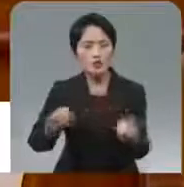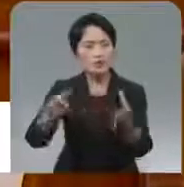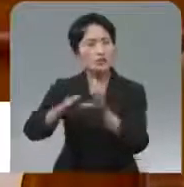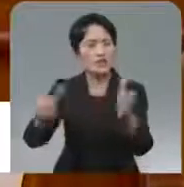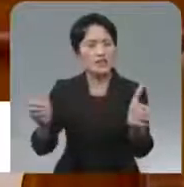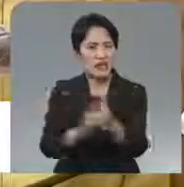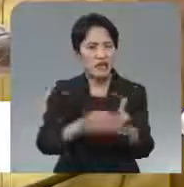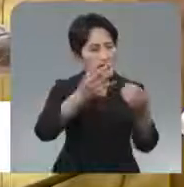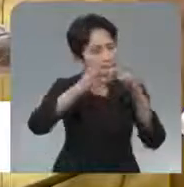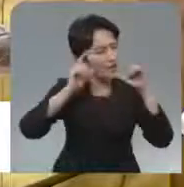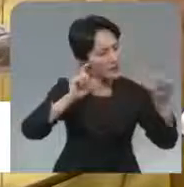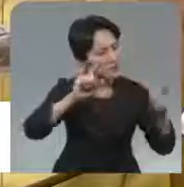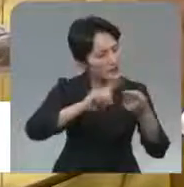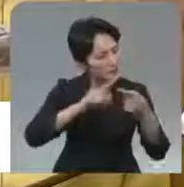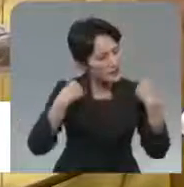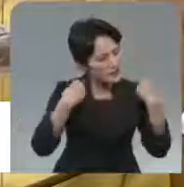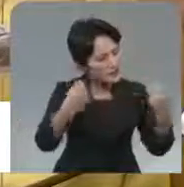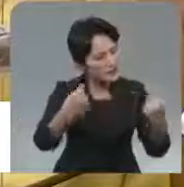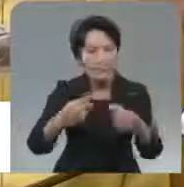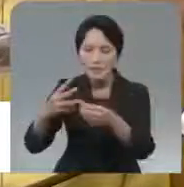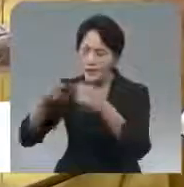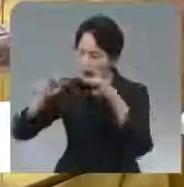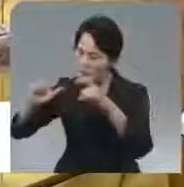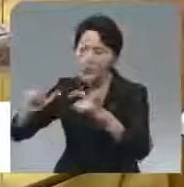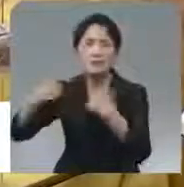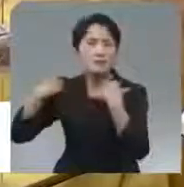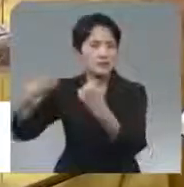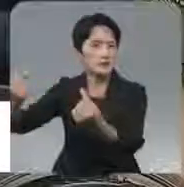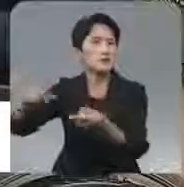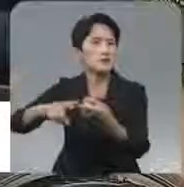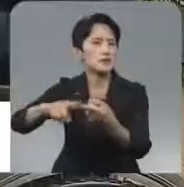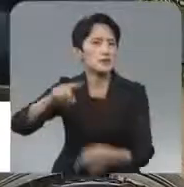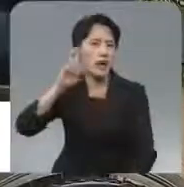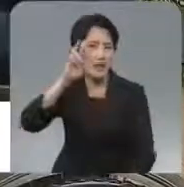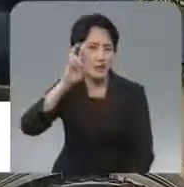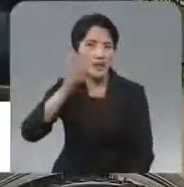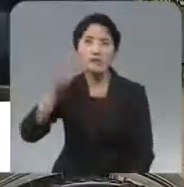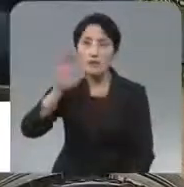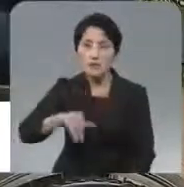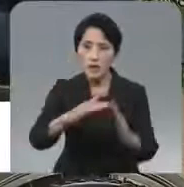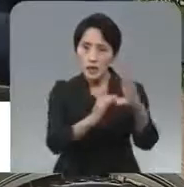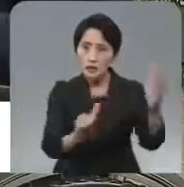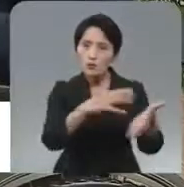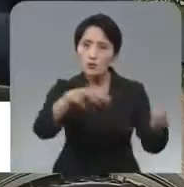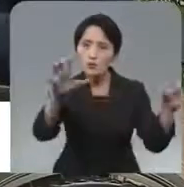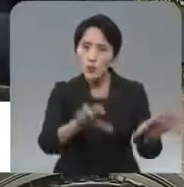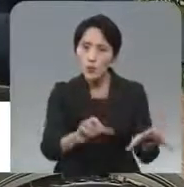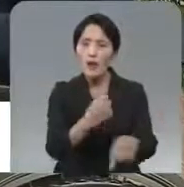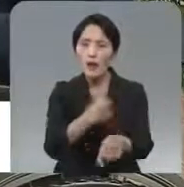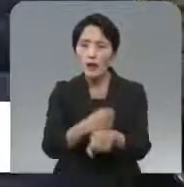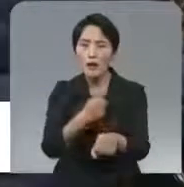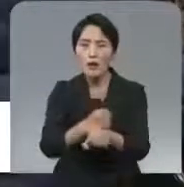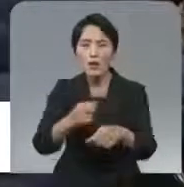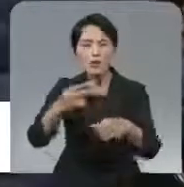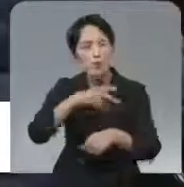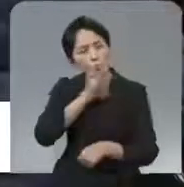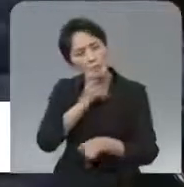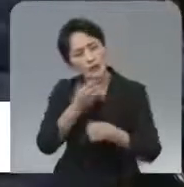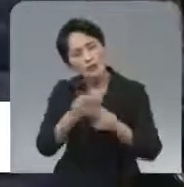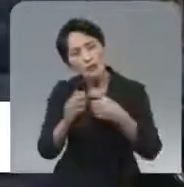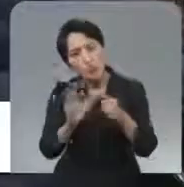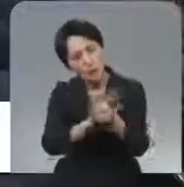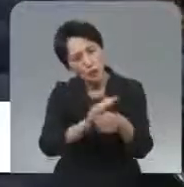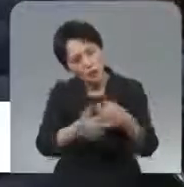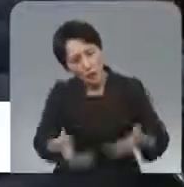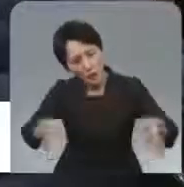congés à l'heure actuelle séoul et ses environs se voient appliquer le niveau maximal de 4 tandis que le reste du territoire est sous